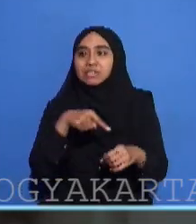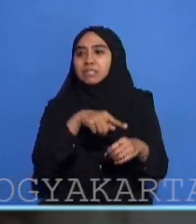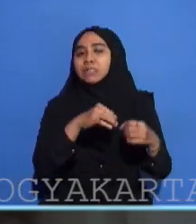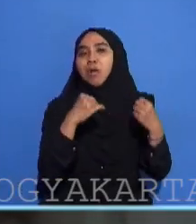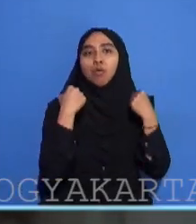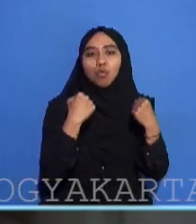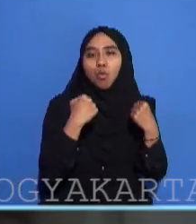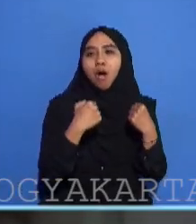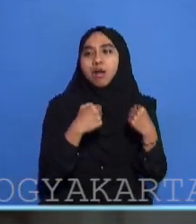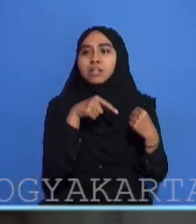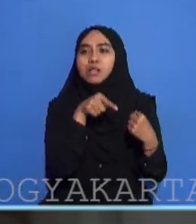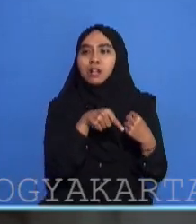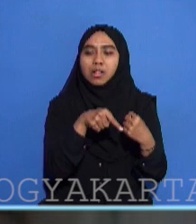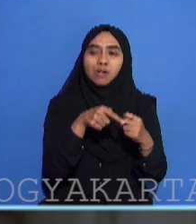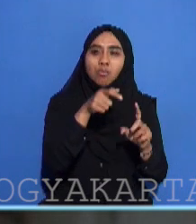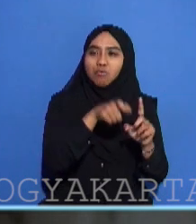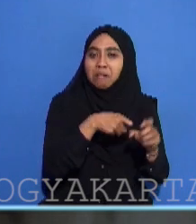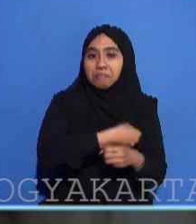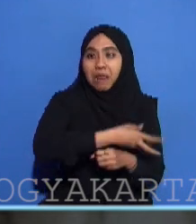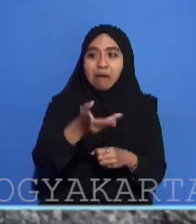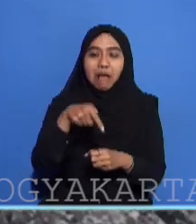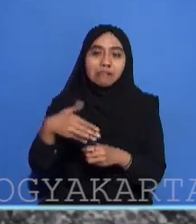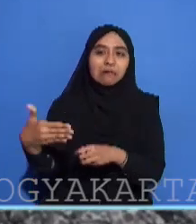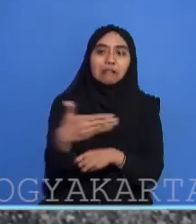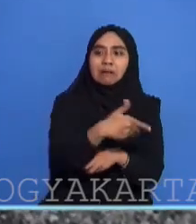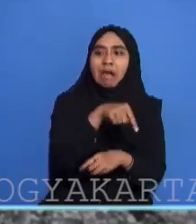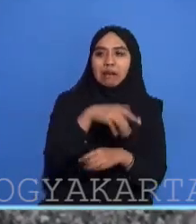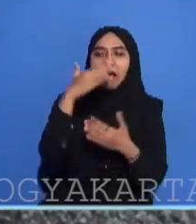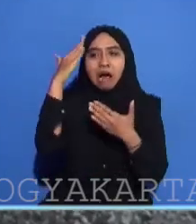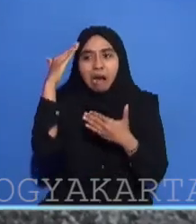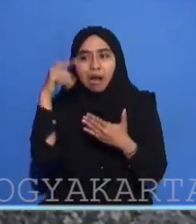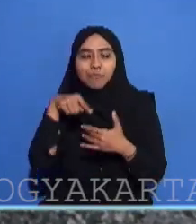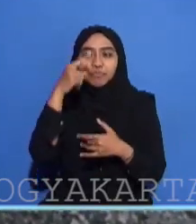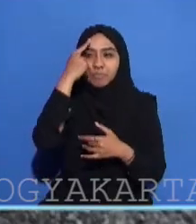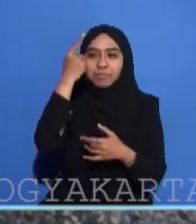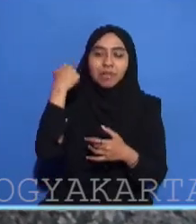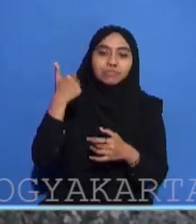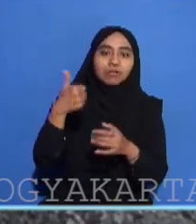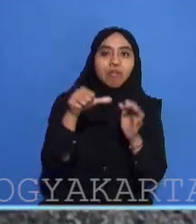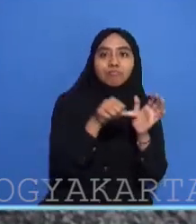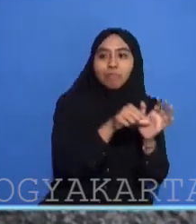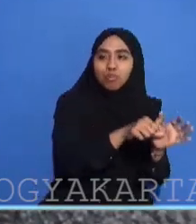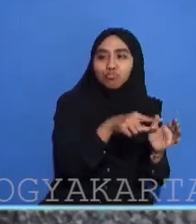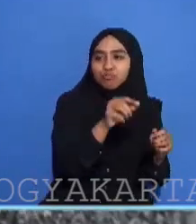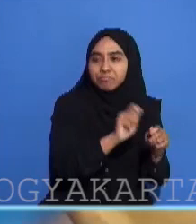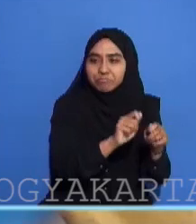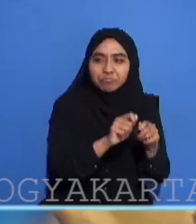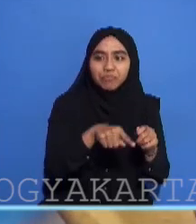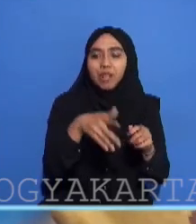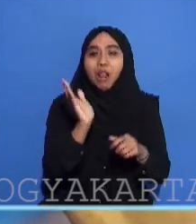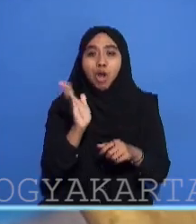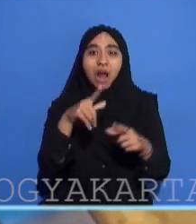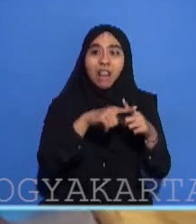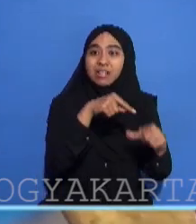agar pemerintah dapat segera memperbarui alat penarik perahu yang rusak tersebut, mengingat tanpa alat tersebut mereka harus kembali mengandalkan tenaga